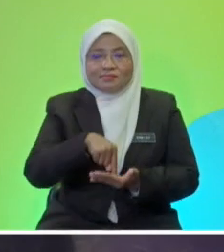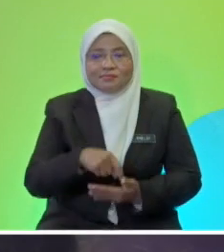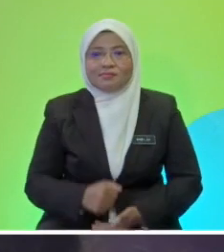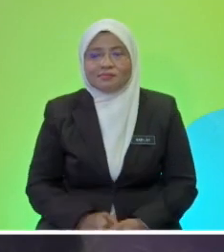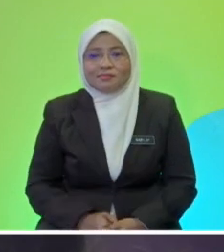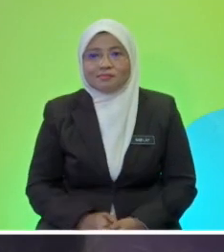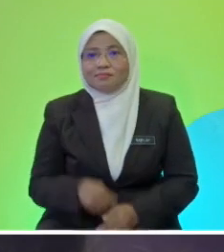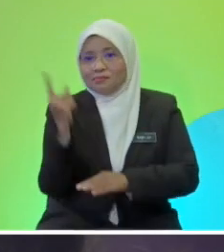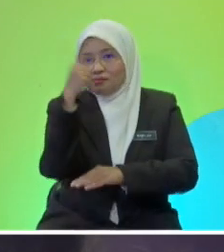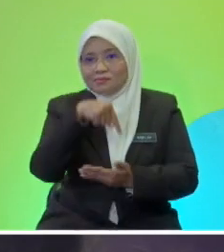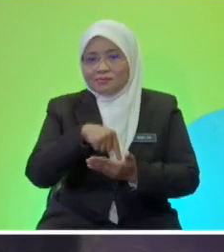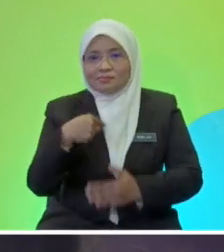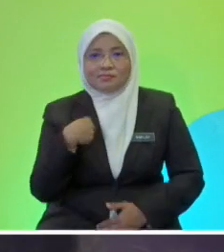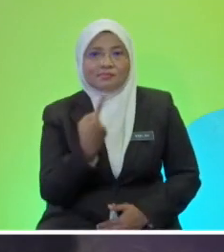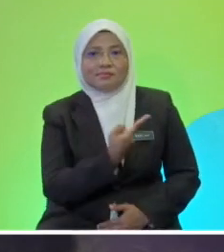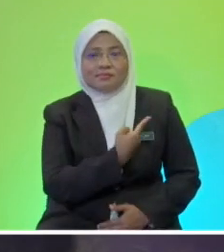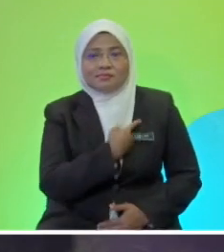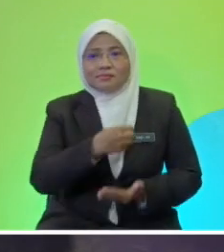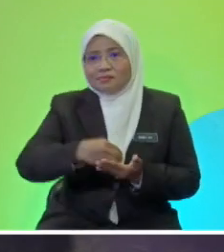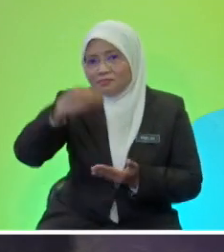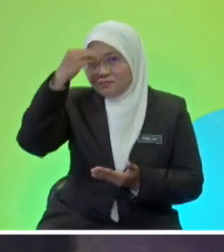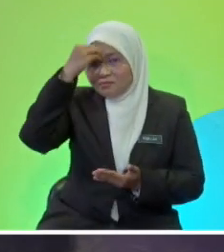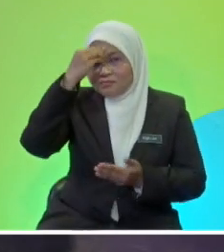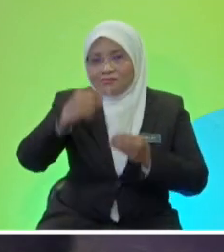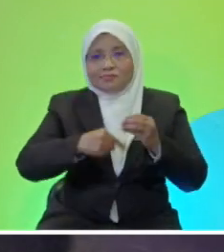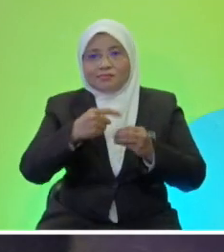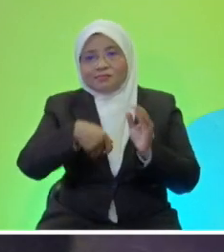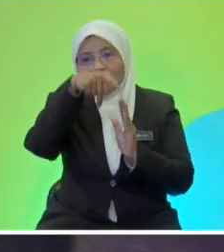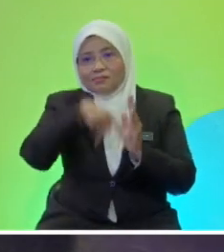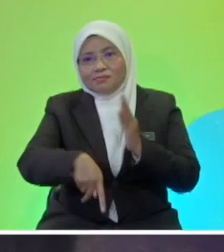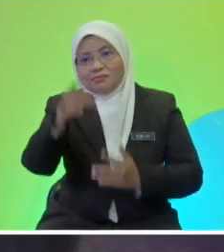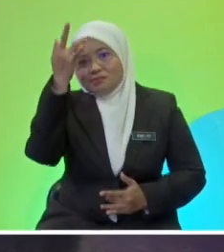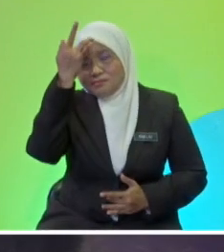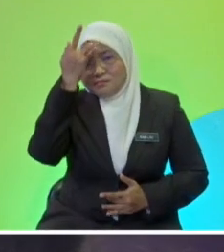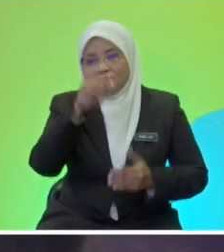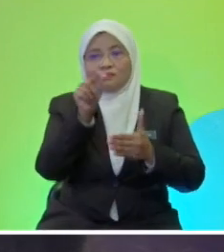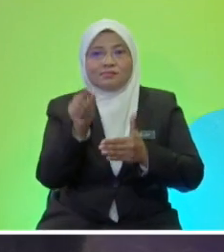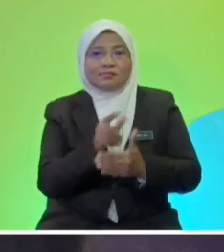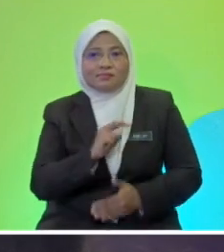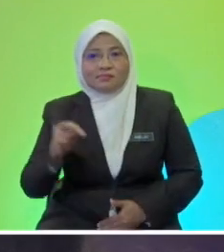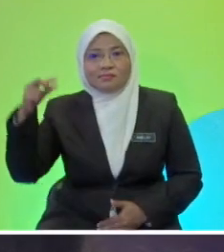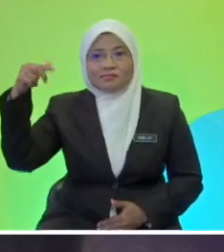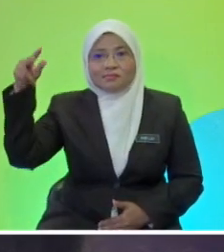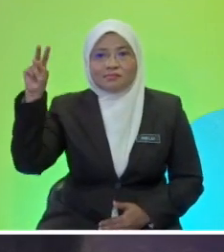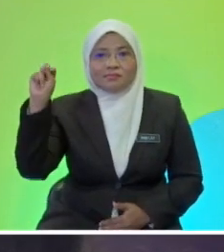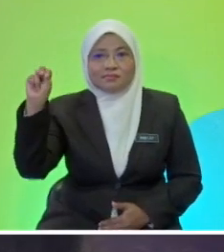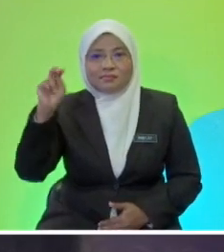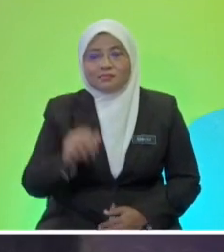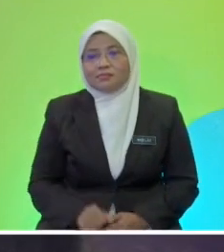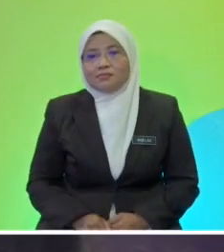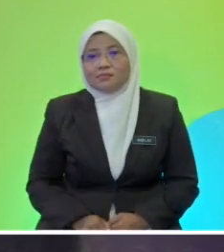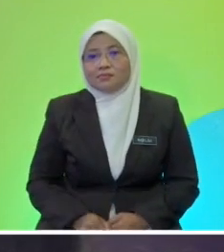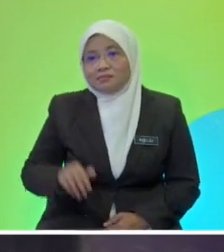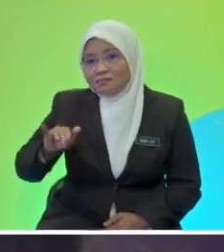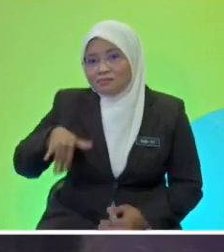hari ini adalah berkenaan dengan penyakit gangguan cek oke sebelum kita tahu apa itu